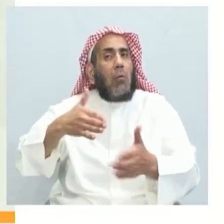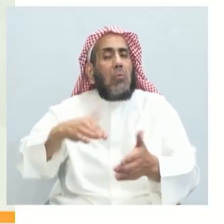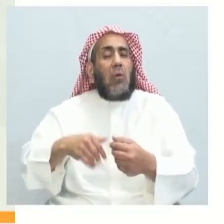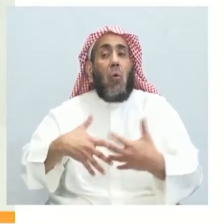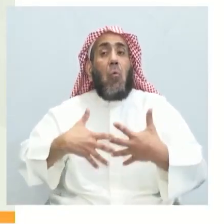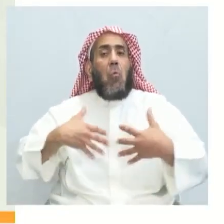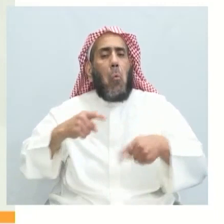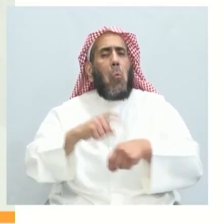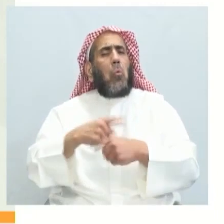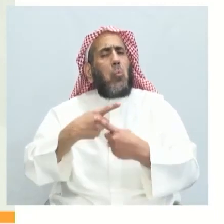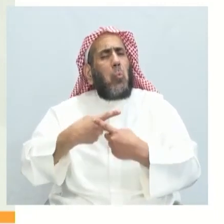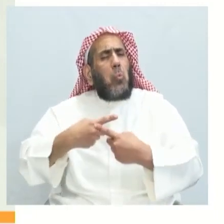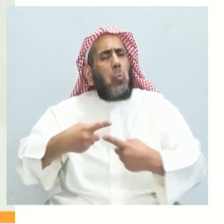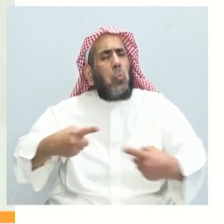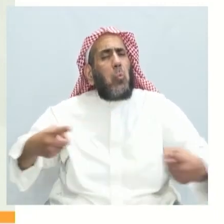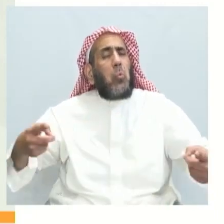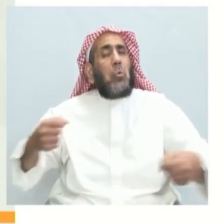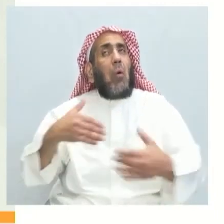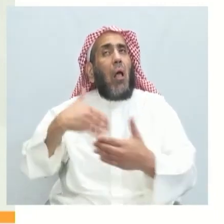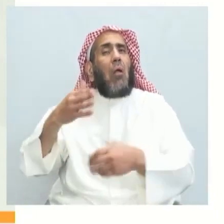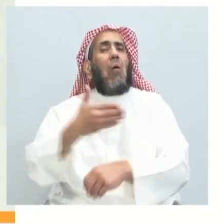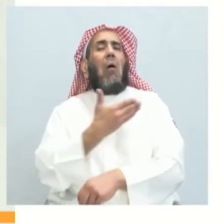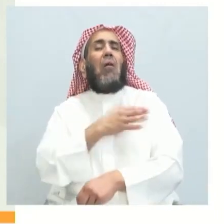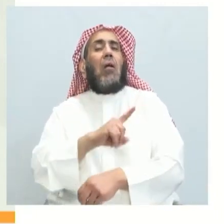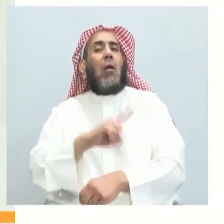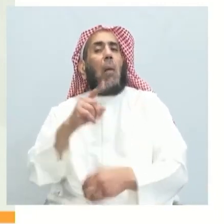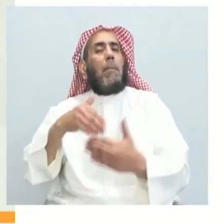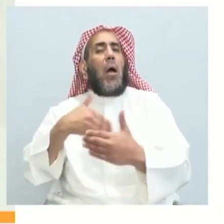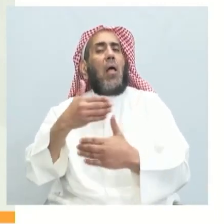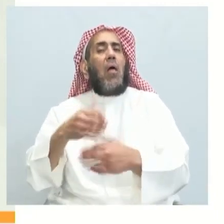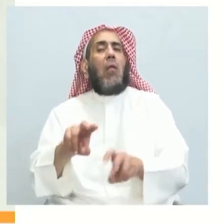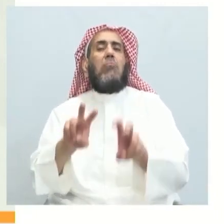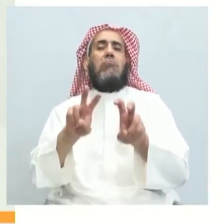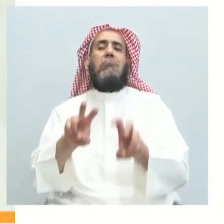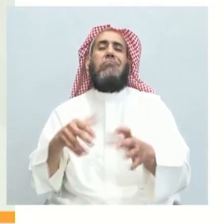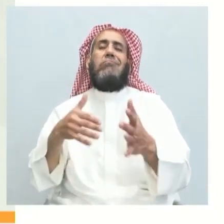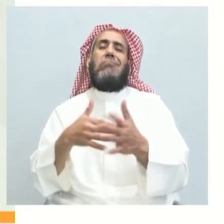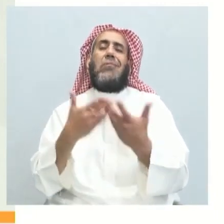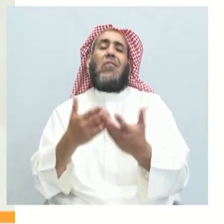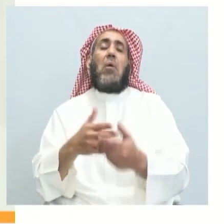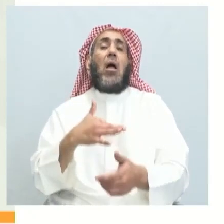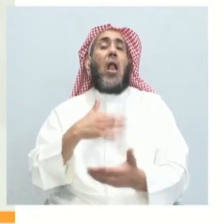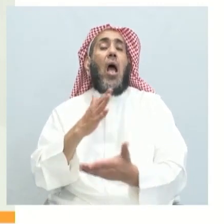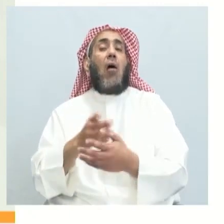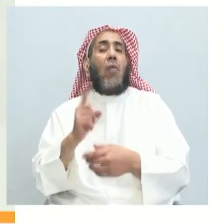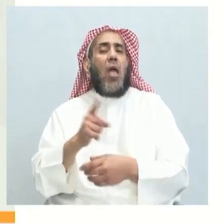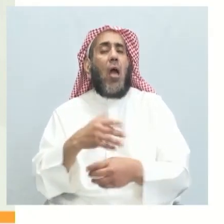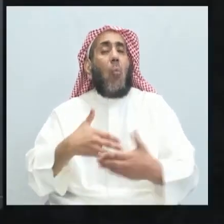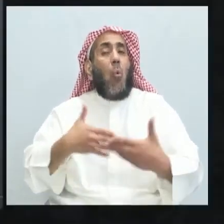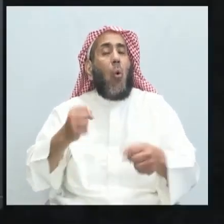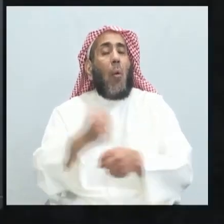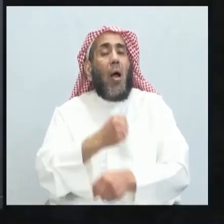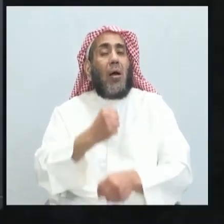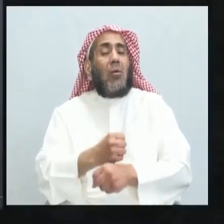في فسحه وفي امل وتامل فيان الله يغفر لك لكن سيكون بعد ذلك اجل ثم بعد ذلك فمن اخلص في ايام امله ان عملت